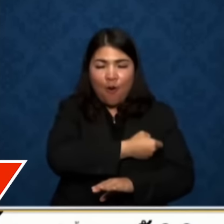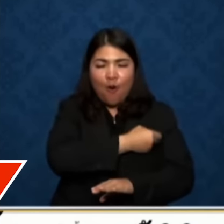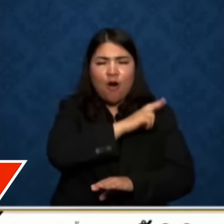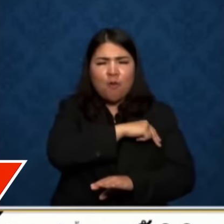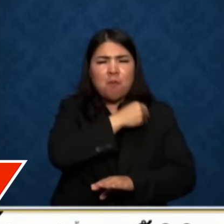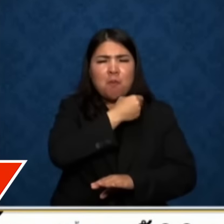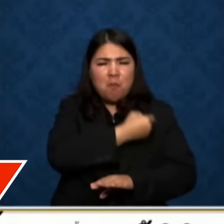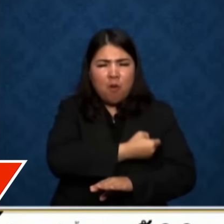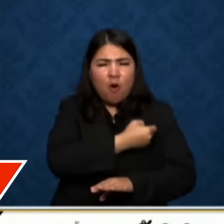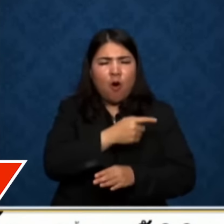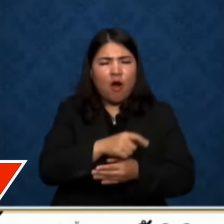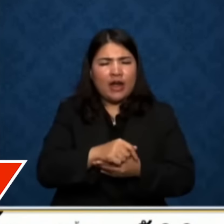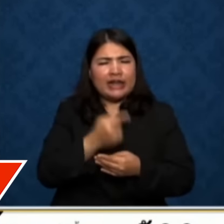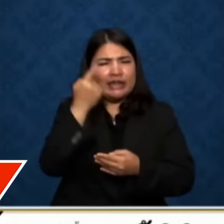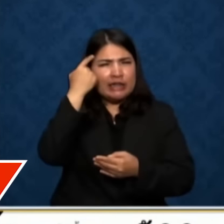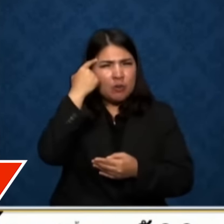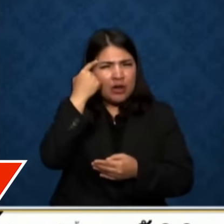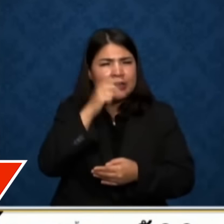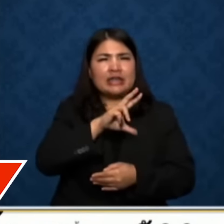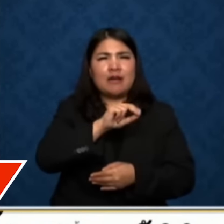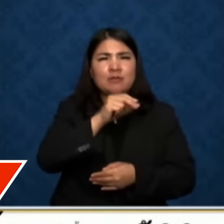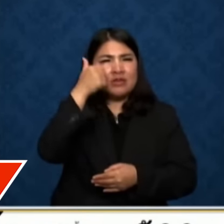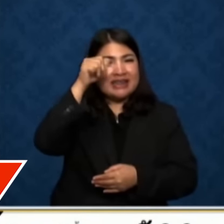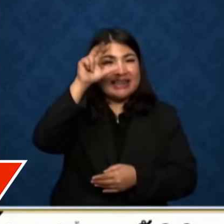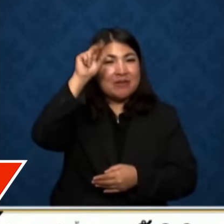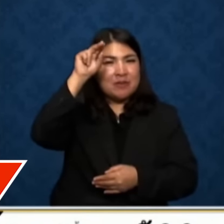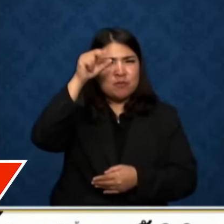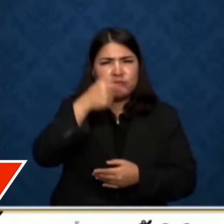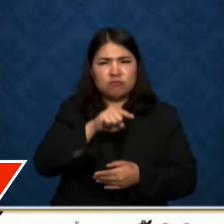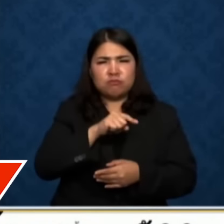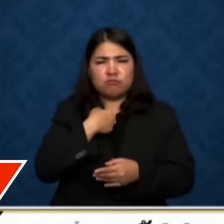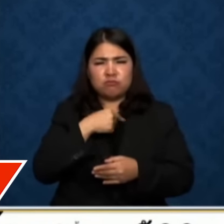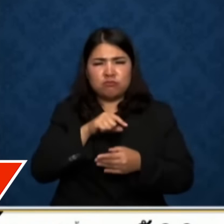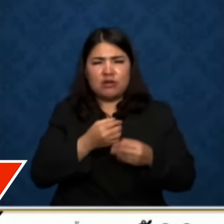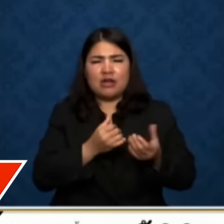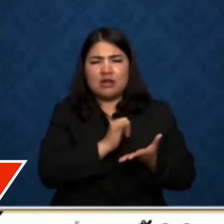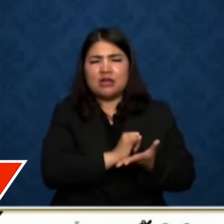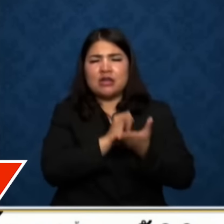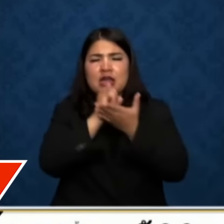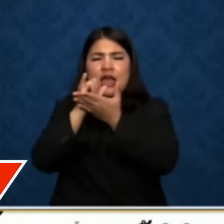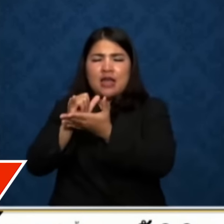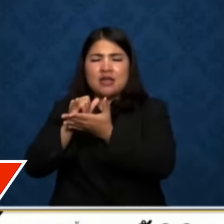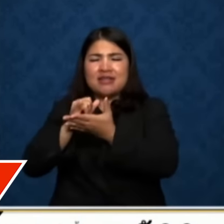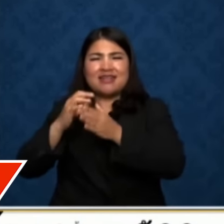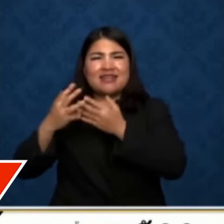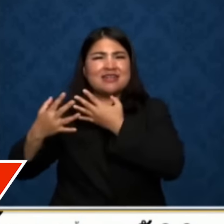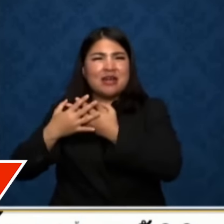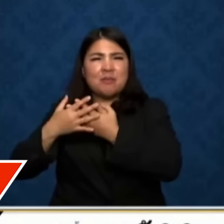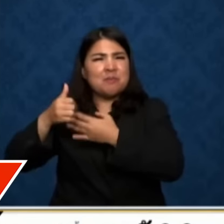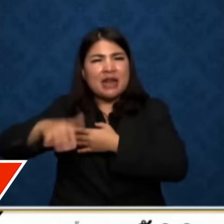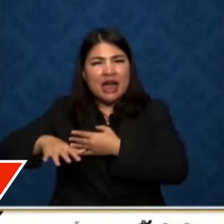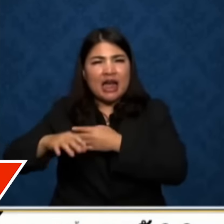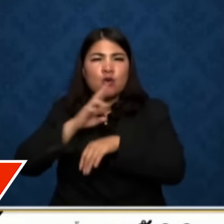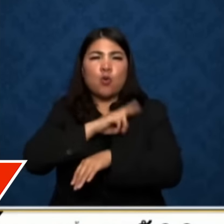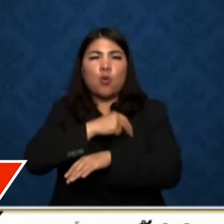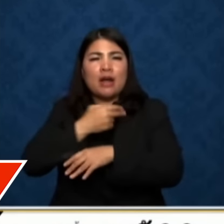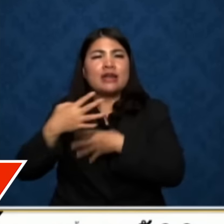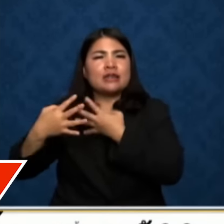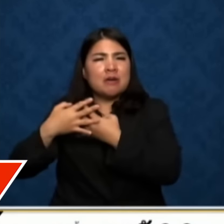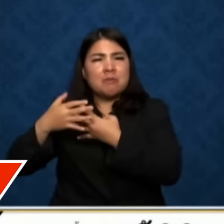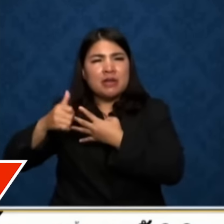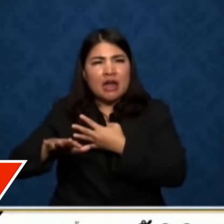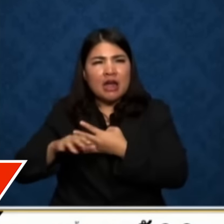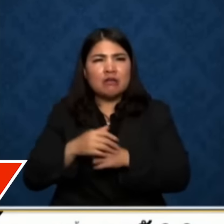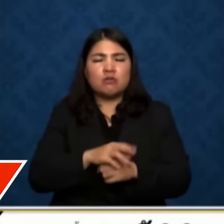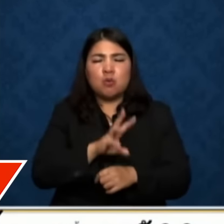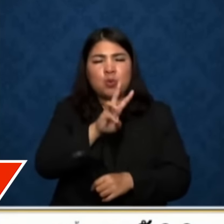ห็นมาว่า30วันยังกลับเข้าไปโรงพยาบาลในเรือนจำไม่ได้60วันยังกลับเข้าโรงพยาบาลเรือนจำไม่ได้120วัน